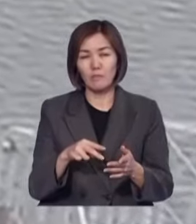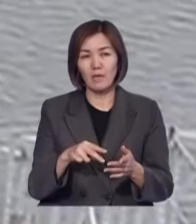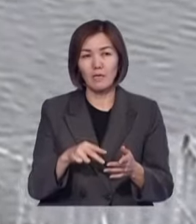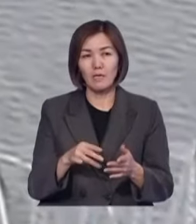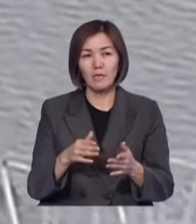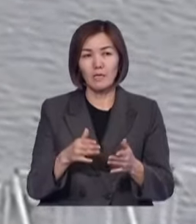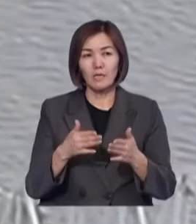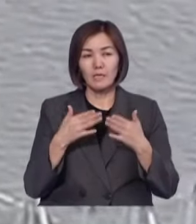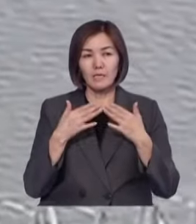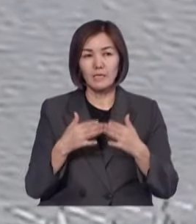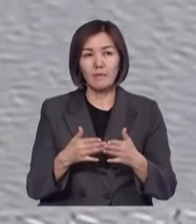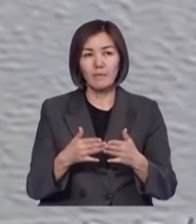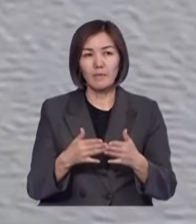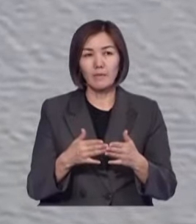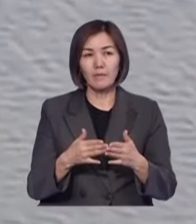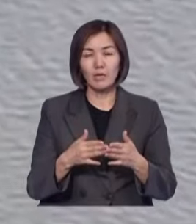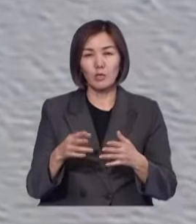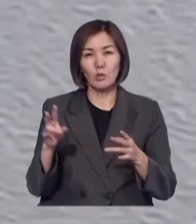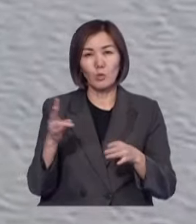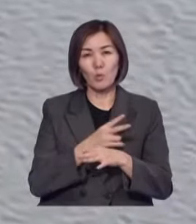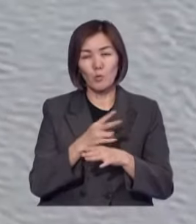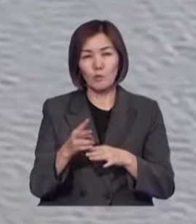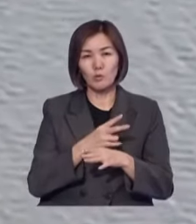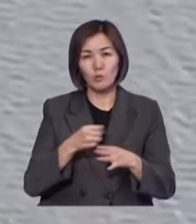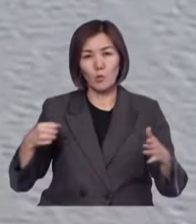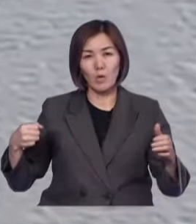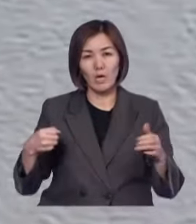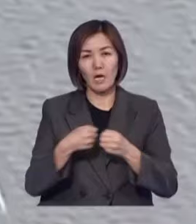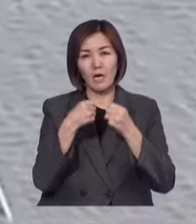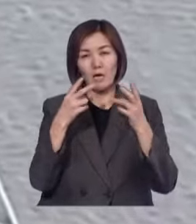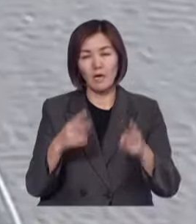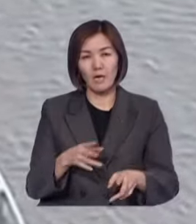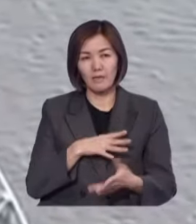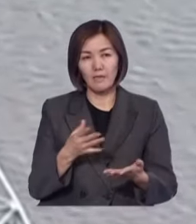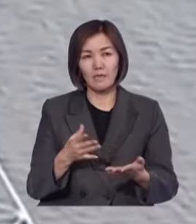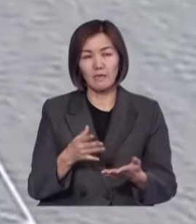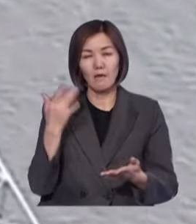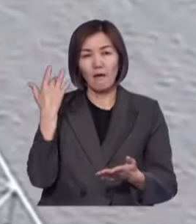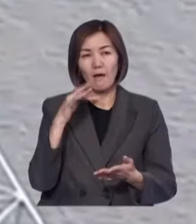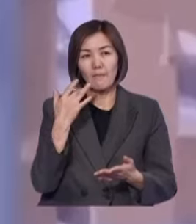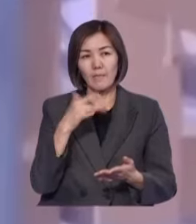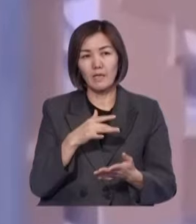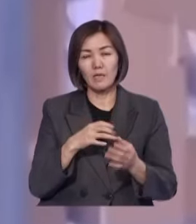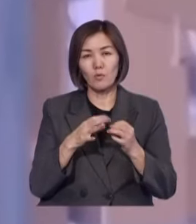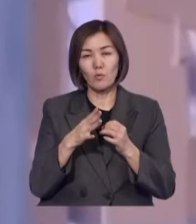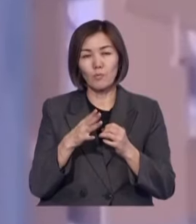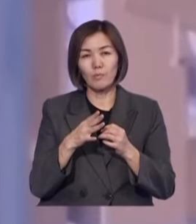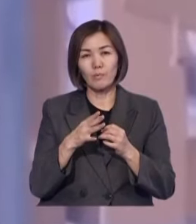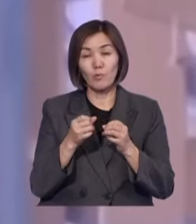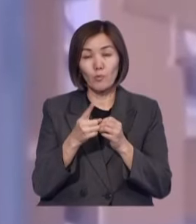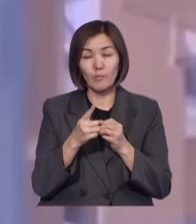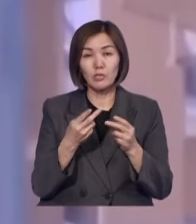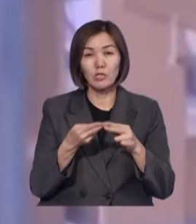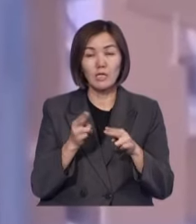кеме көпірдің бір бағанның түн ортасында қаққан. Балтимор порты Америка Құрама Штаттарындағы 11-ші ең үлкен